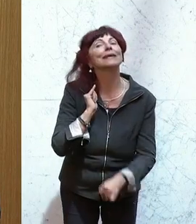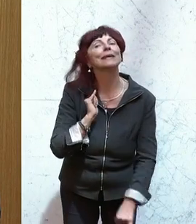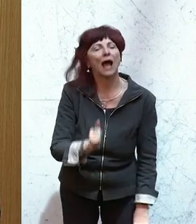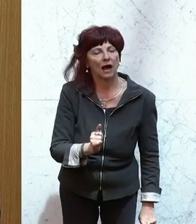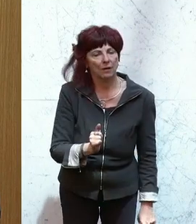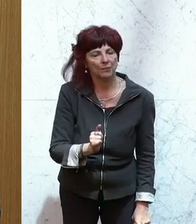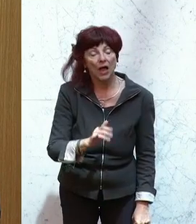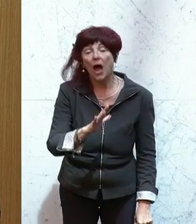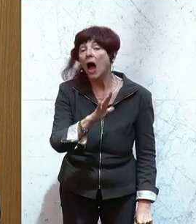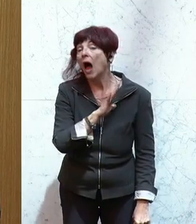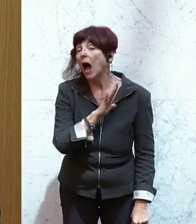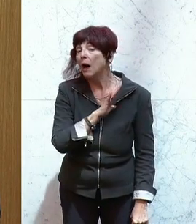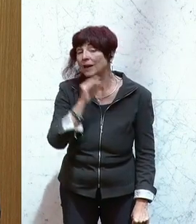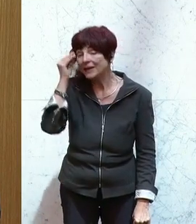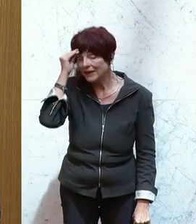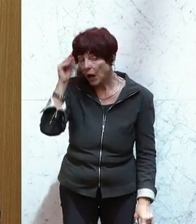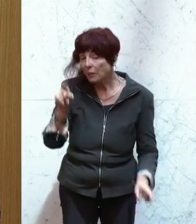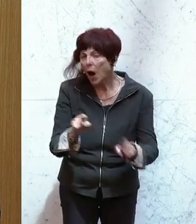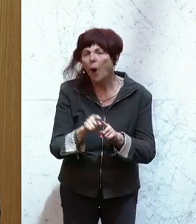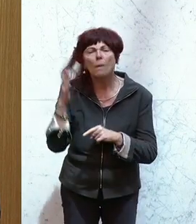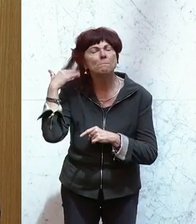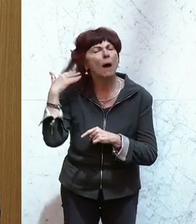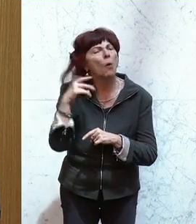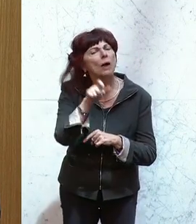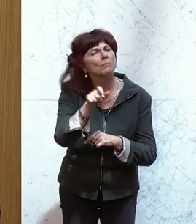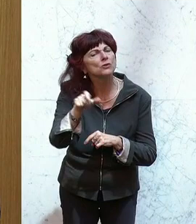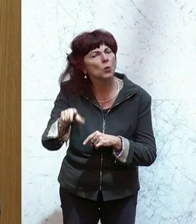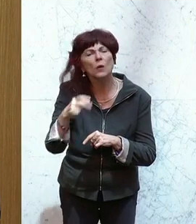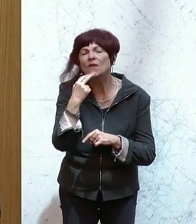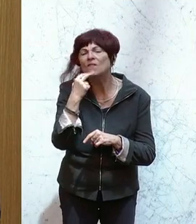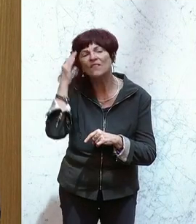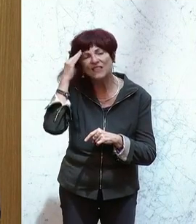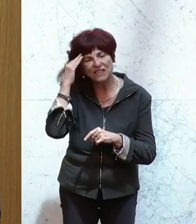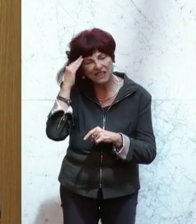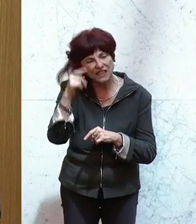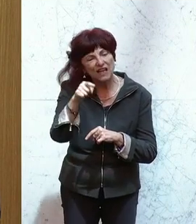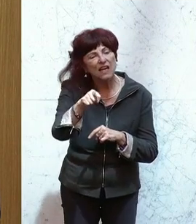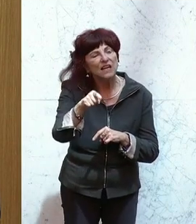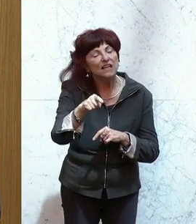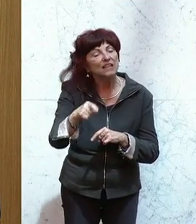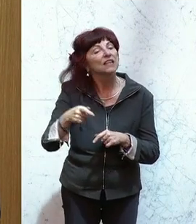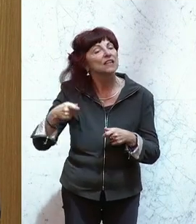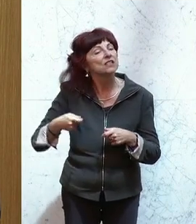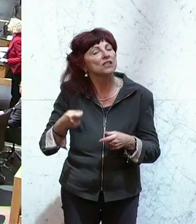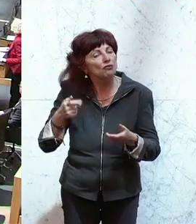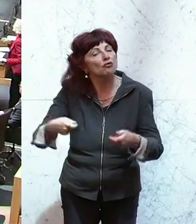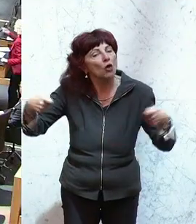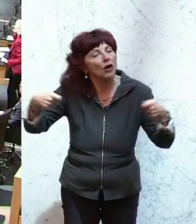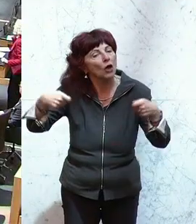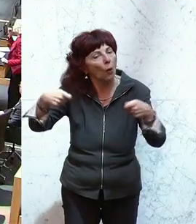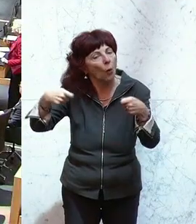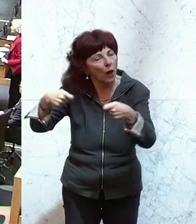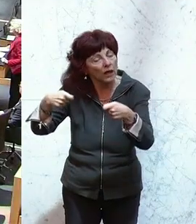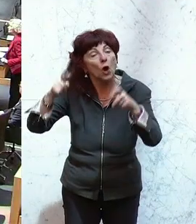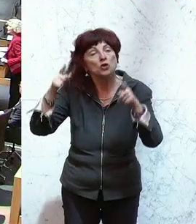Aber ich glaube, auch für die Bauern ist interessant, ob die Förderungen, die ja auch sie einzahlen, wieder sinnvoll ausgegeben werden. Ja, das ist doch